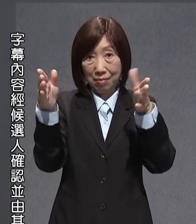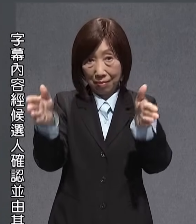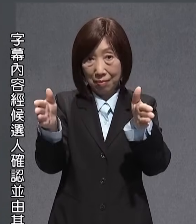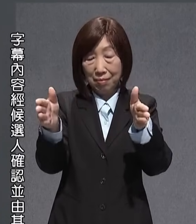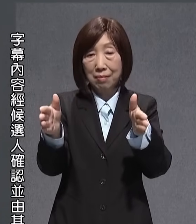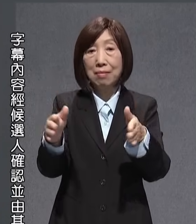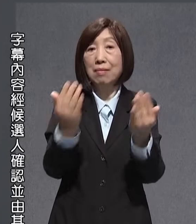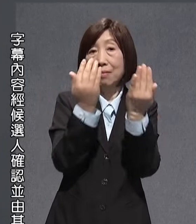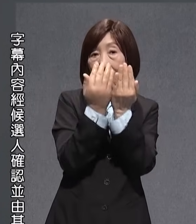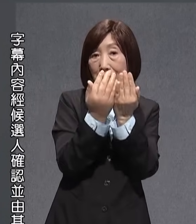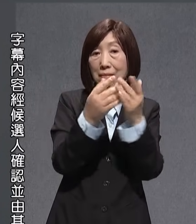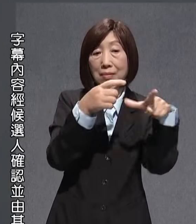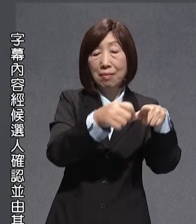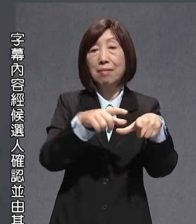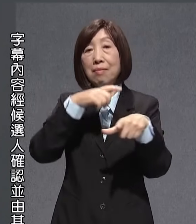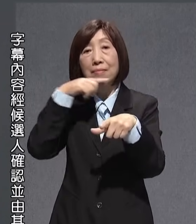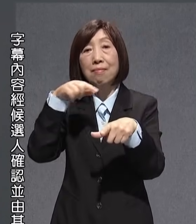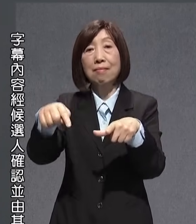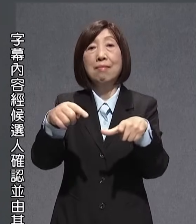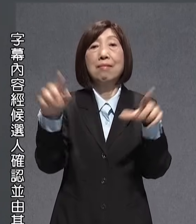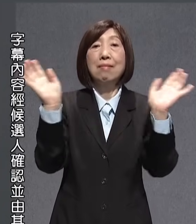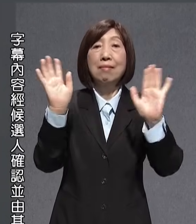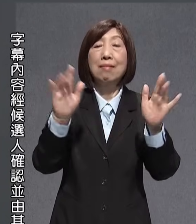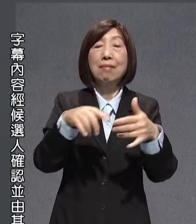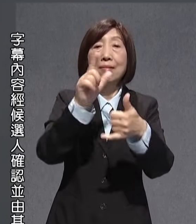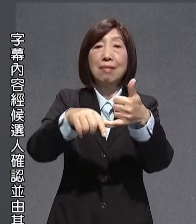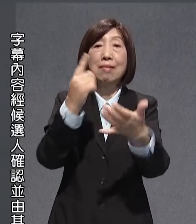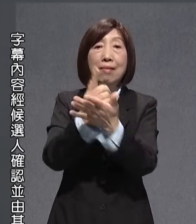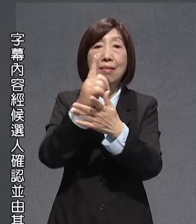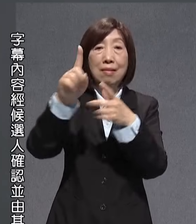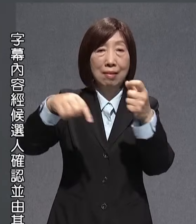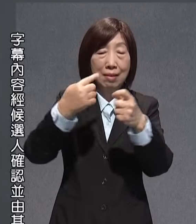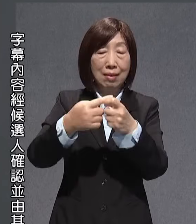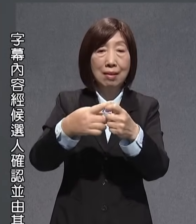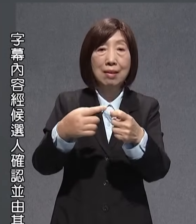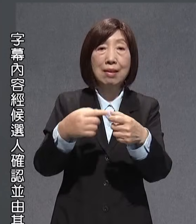不管念公立或念私立，每人每年补助